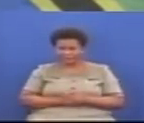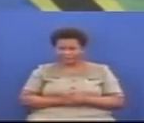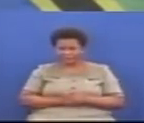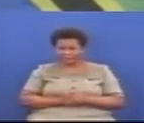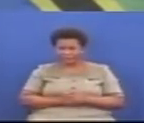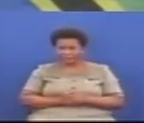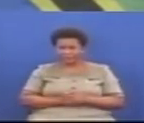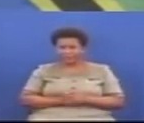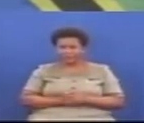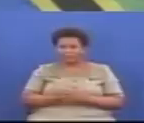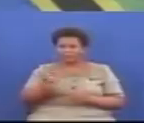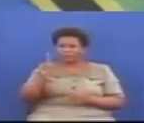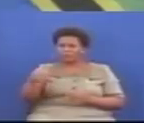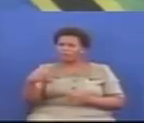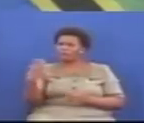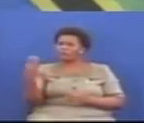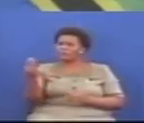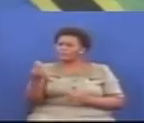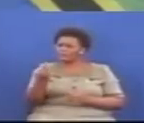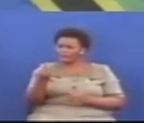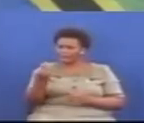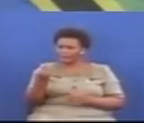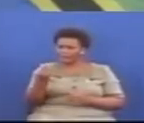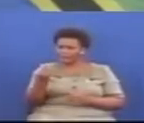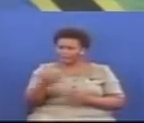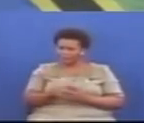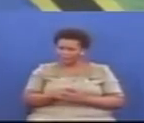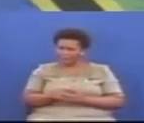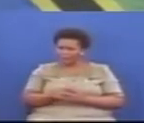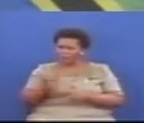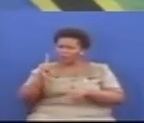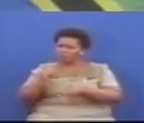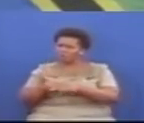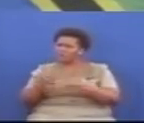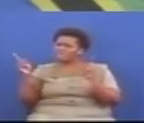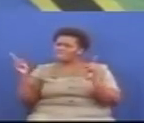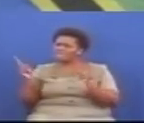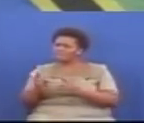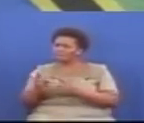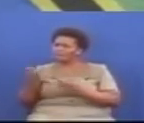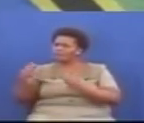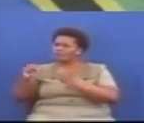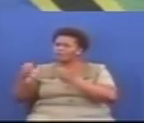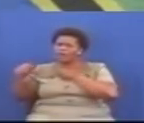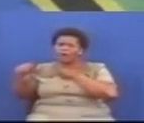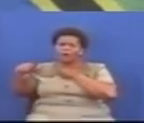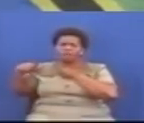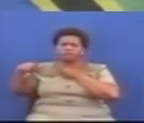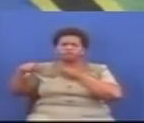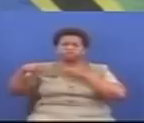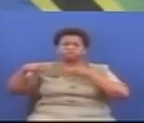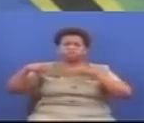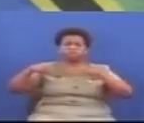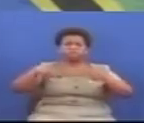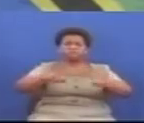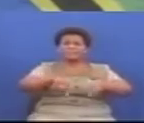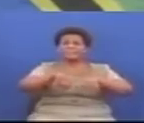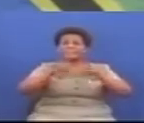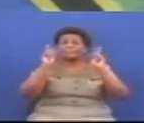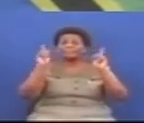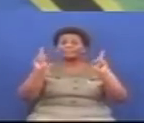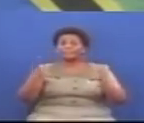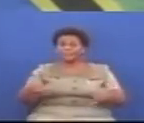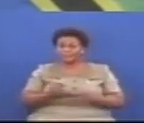baadhi yao kwa muda mfupi wanajaa eneo la tukio na